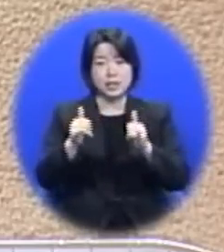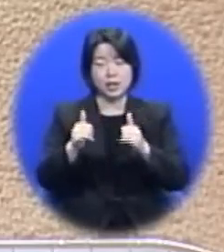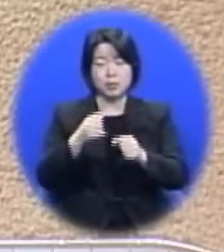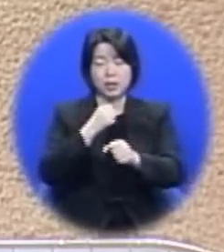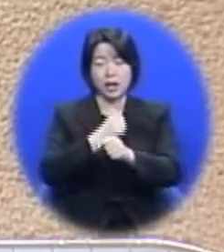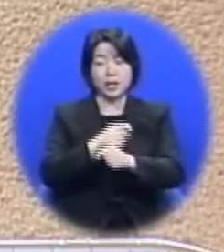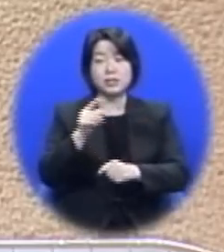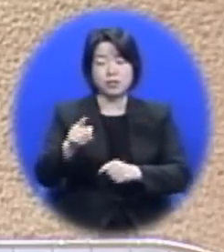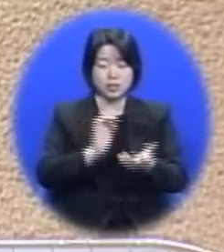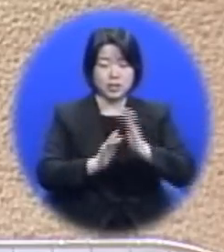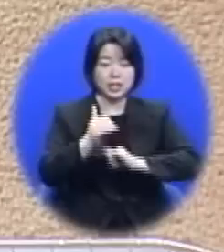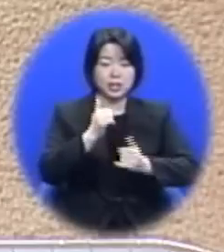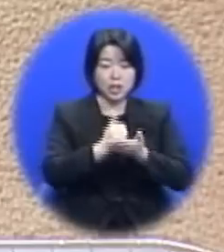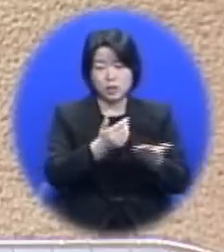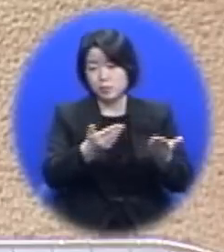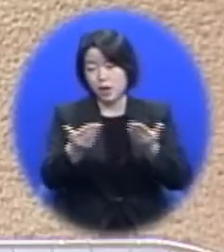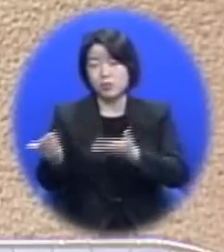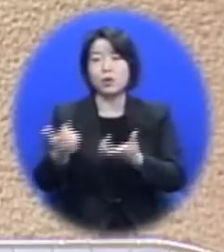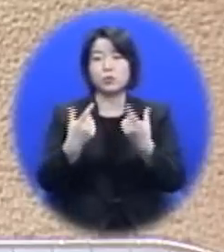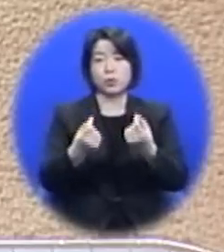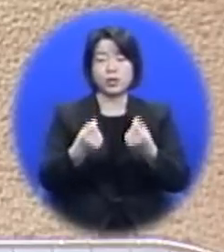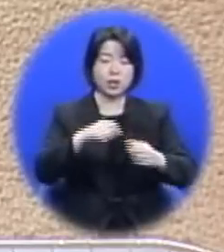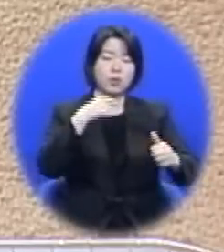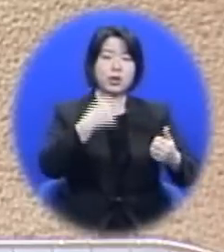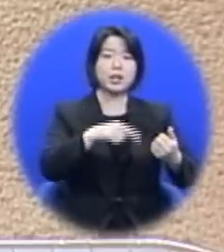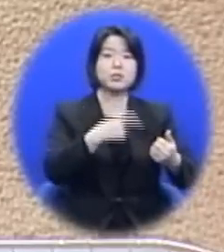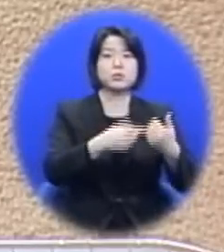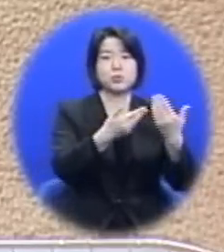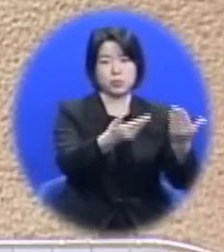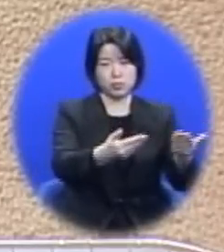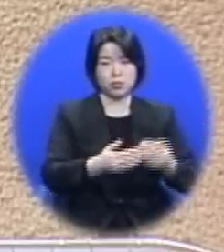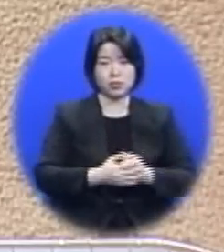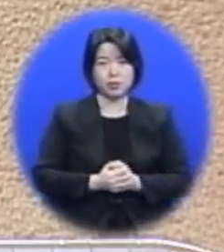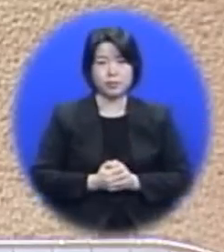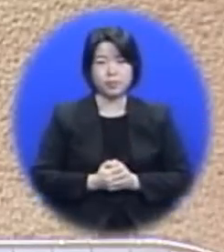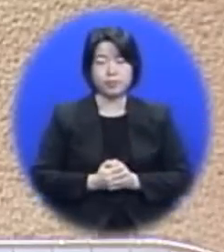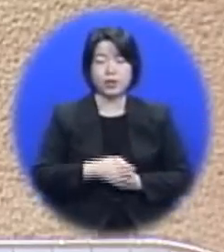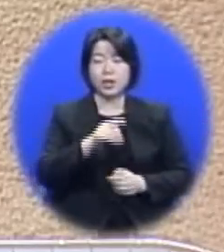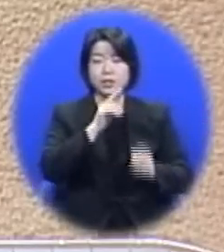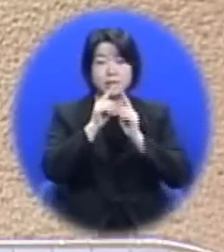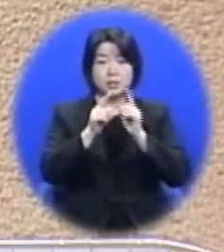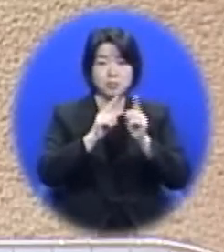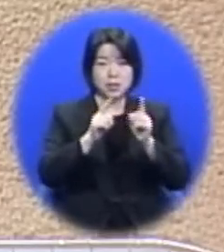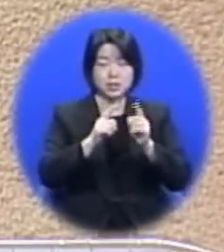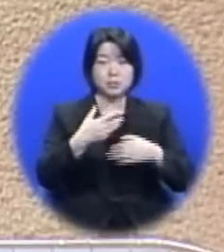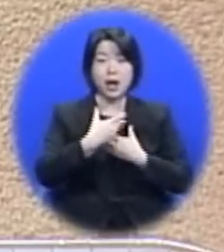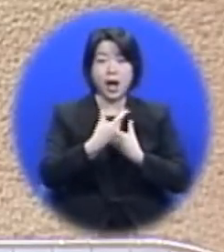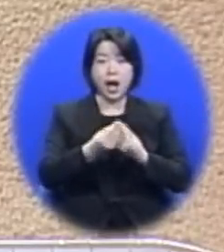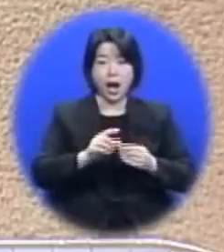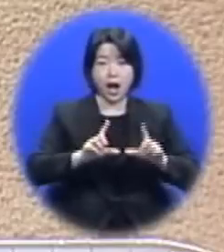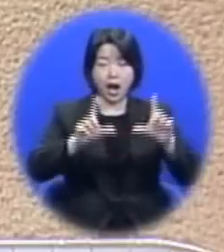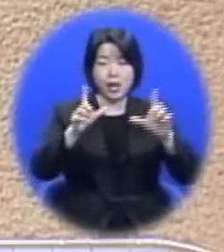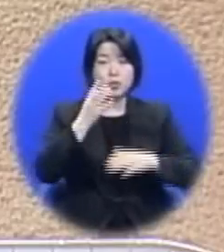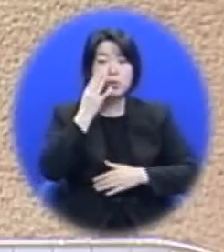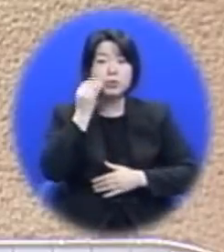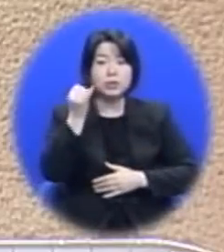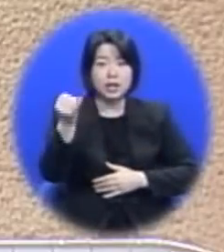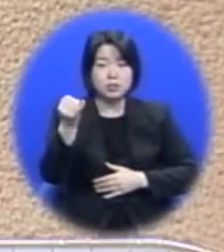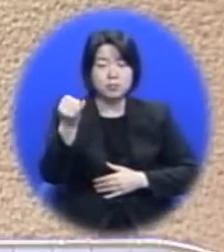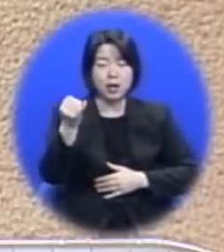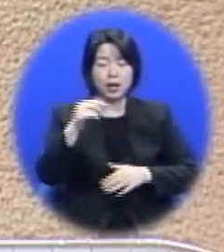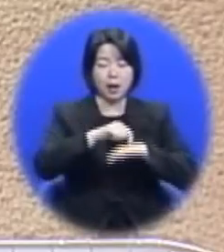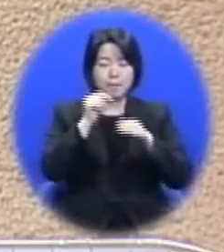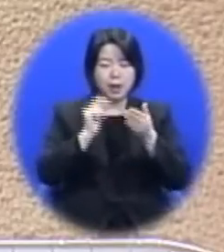예수님께 하는 것입니다. 그렇게 가르쳐 드렸어요. 그 말씀을 이 안동댁이 아주 마음에